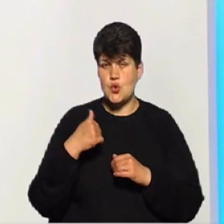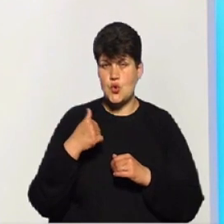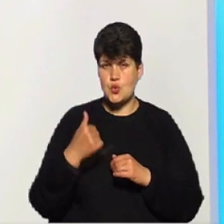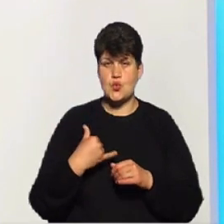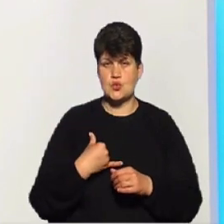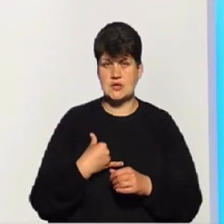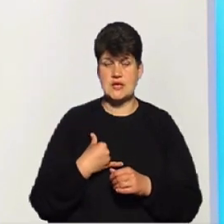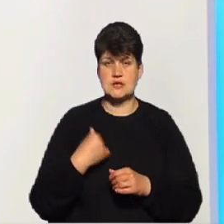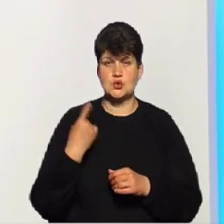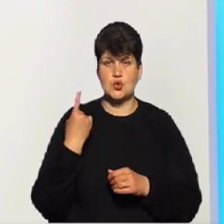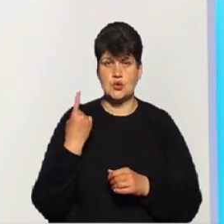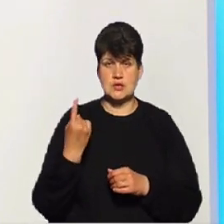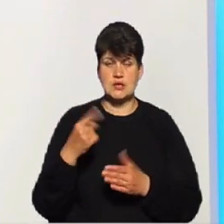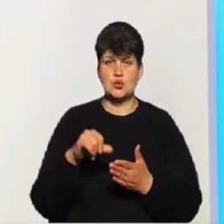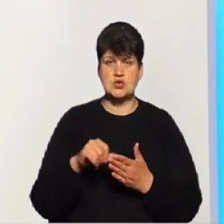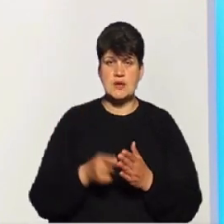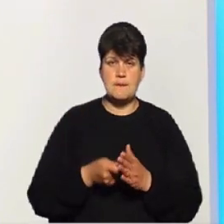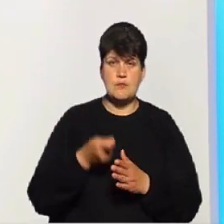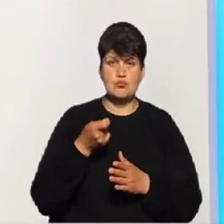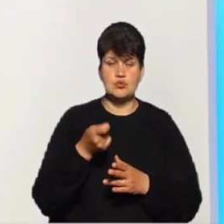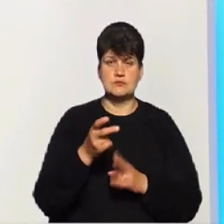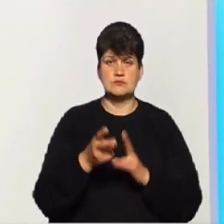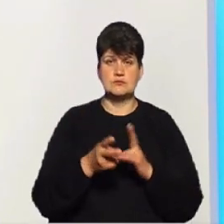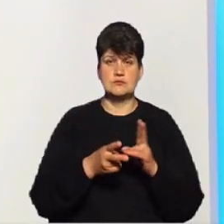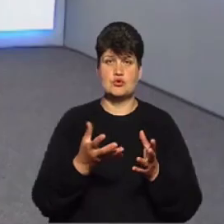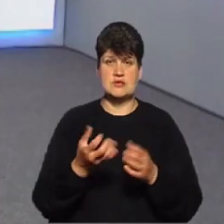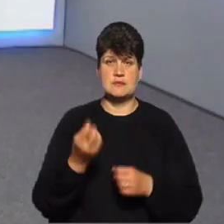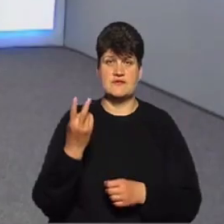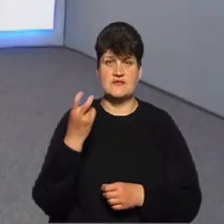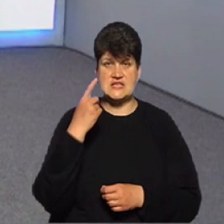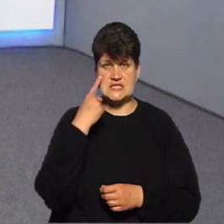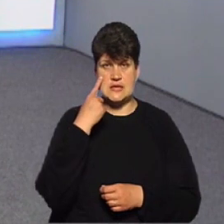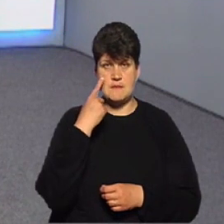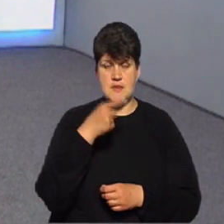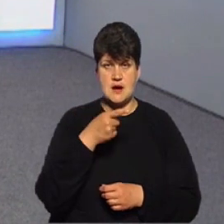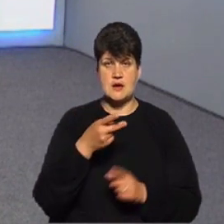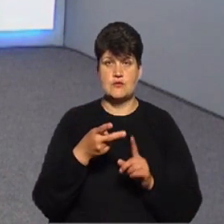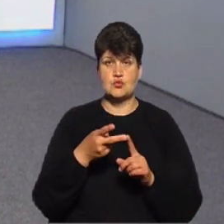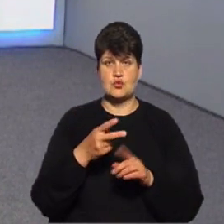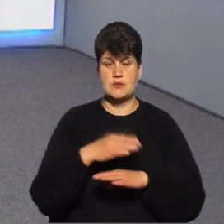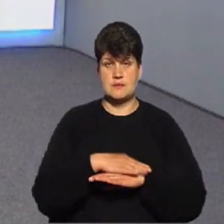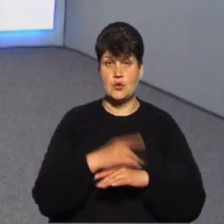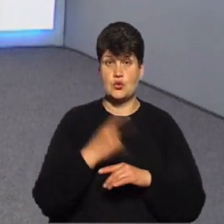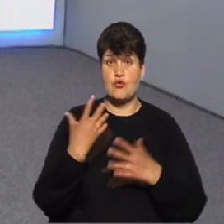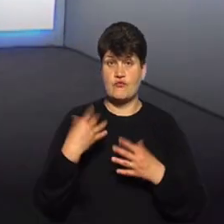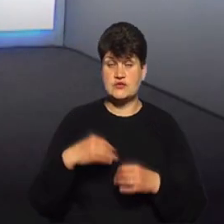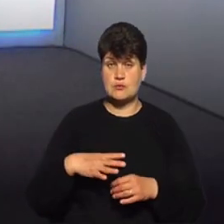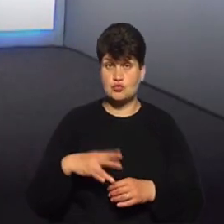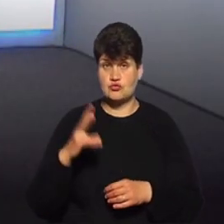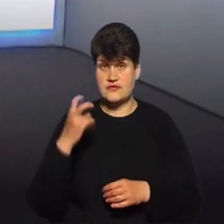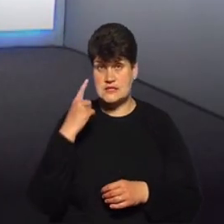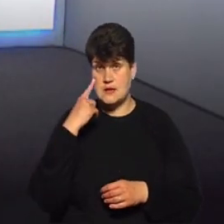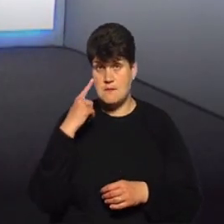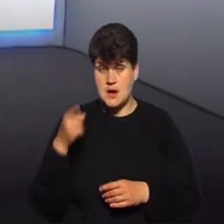нас один учасник, подавши апеляцію, отримав 200 балів саме з другого предмету. З одного в нього вже було 200 балів, і